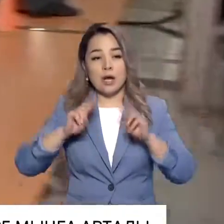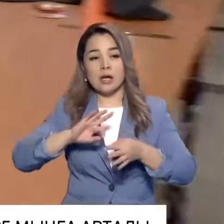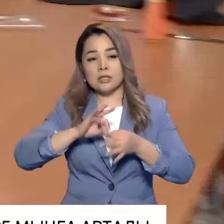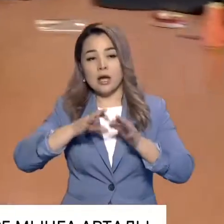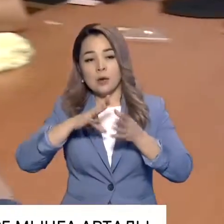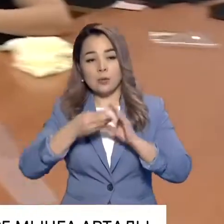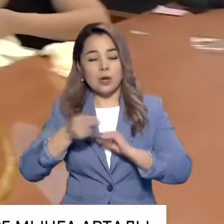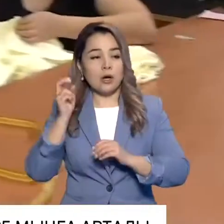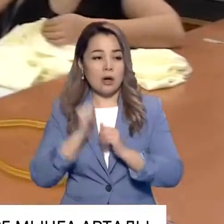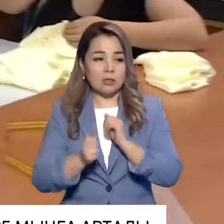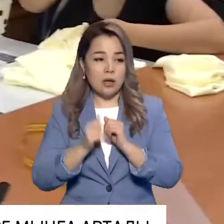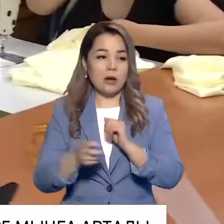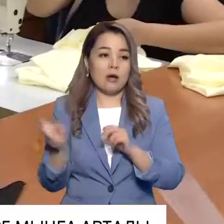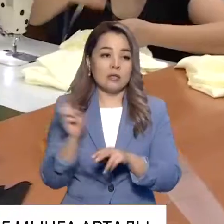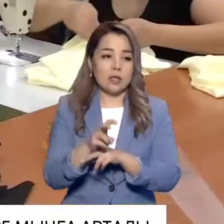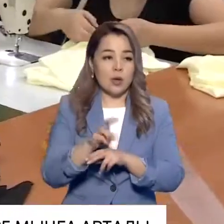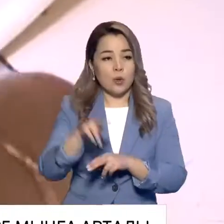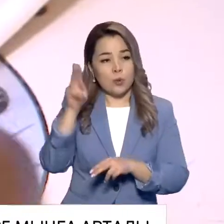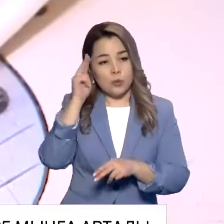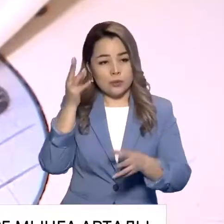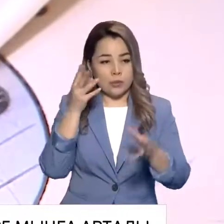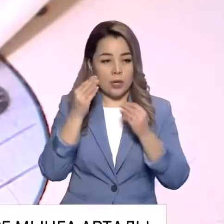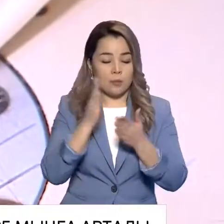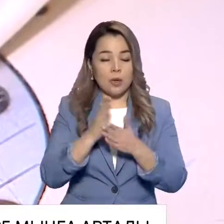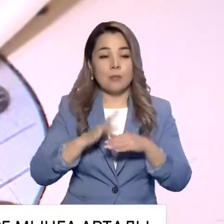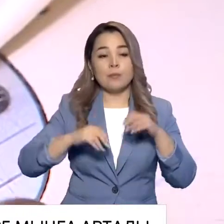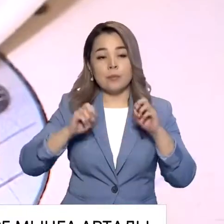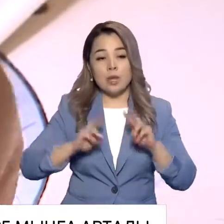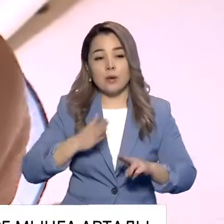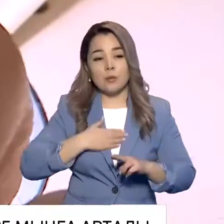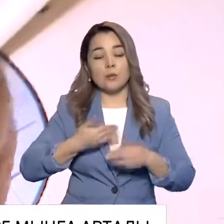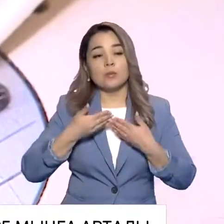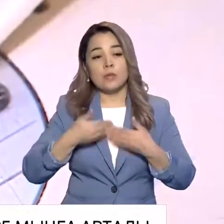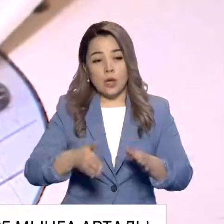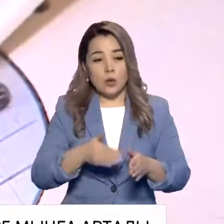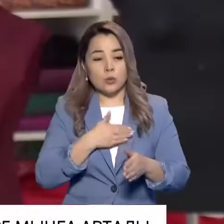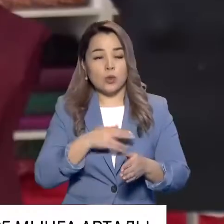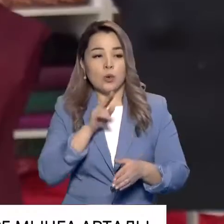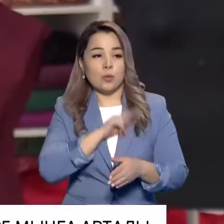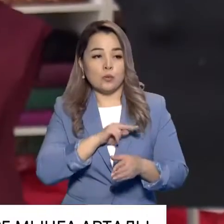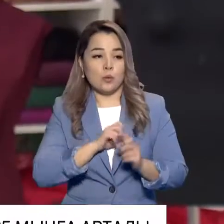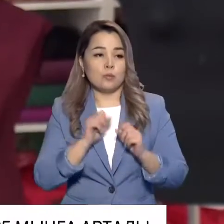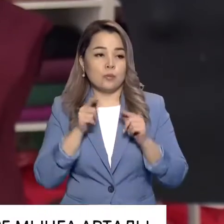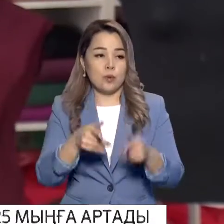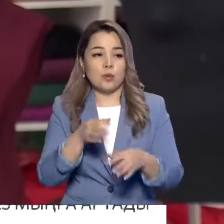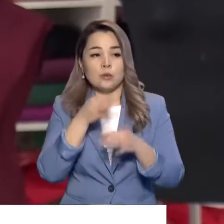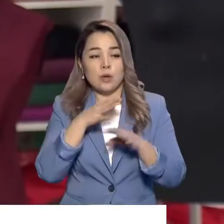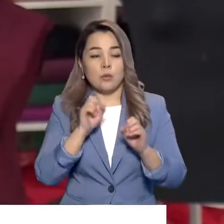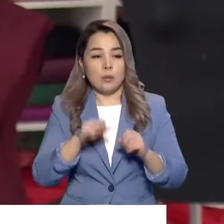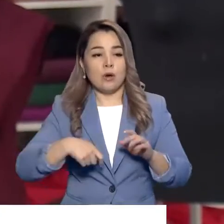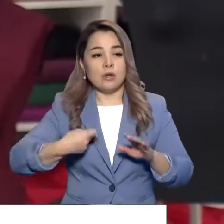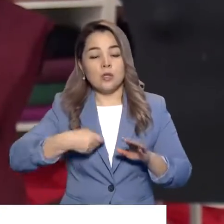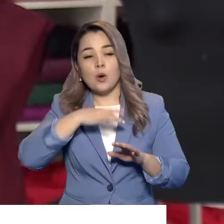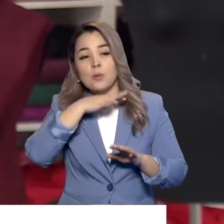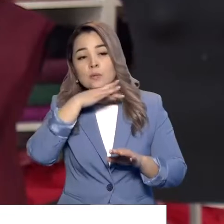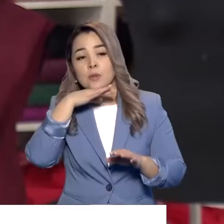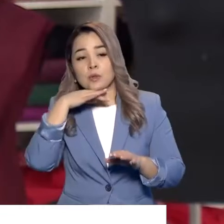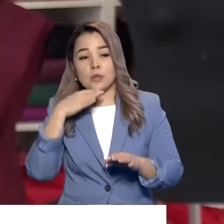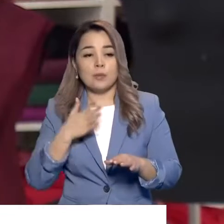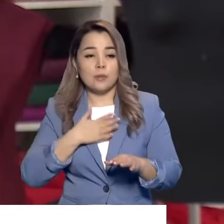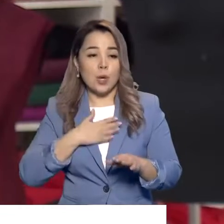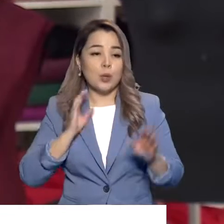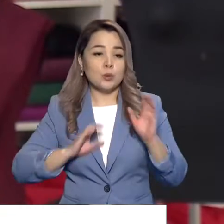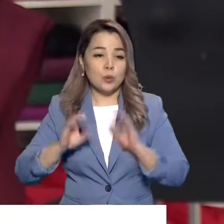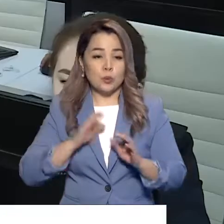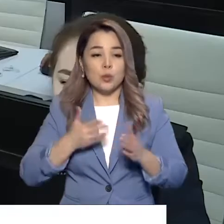үйрену үшін жиі келеді. Мен өз басым бұл мамандықты бітіргеннен кейін жұмыссыз қалудан қорықпаймын. Астананың өзінде ателье қаншама біздің